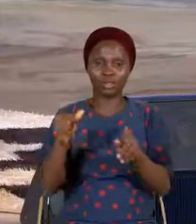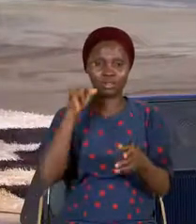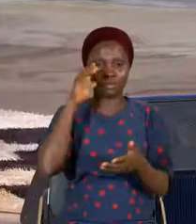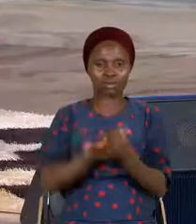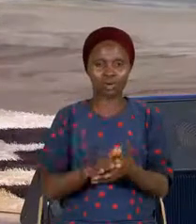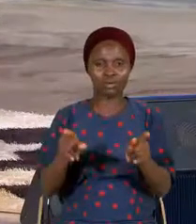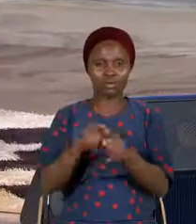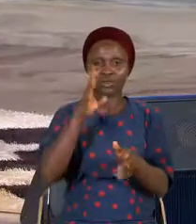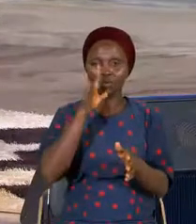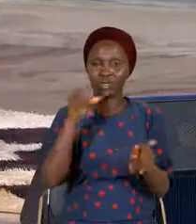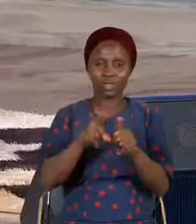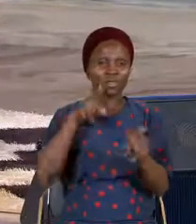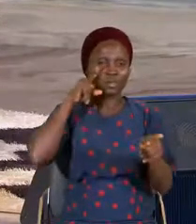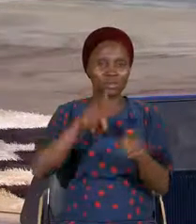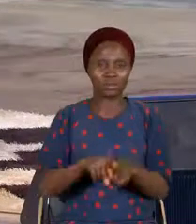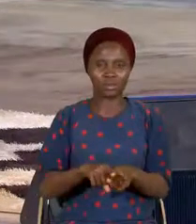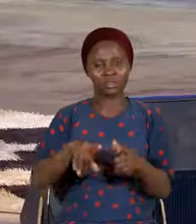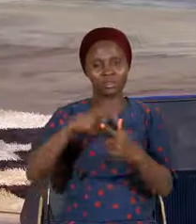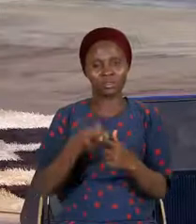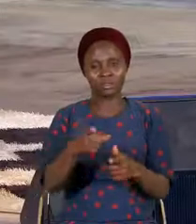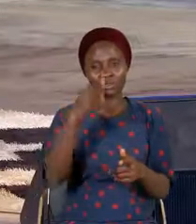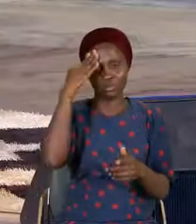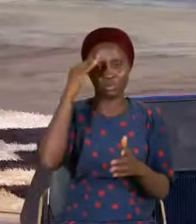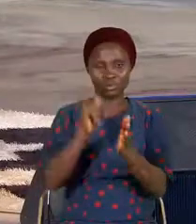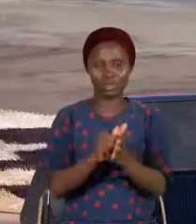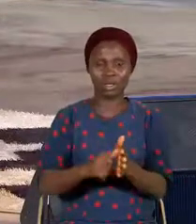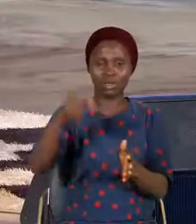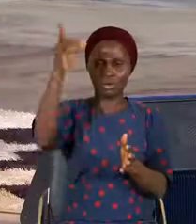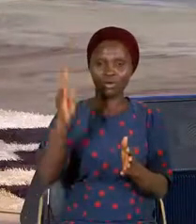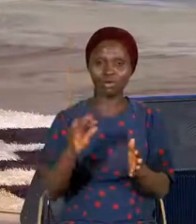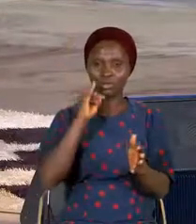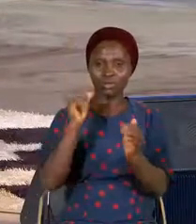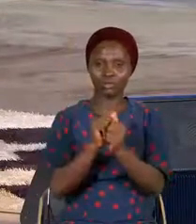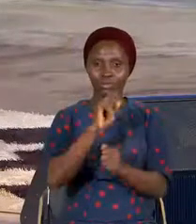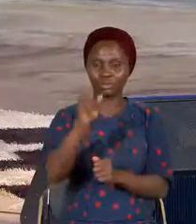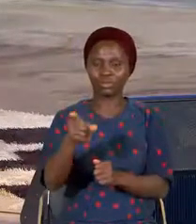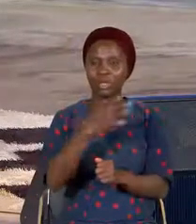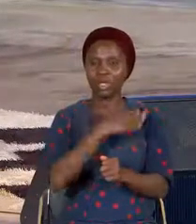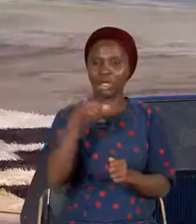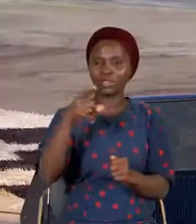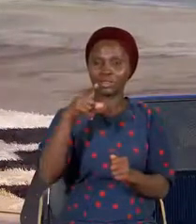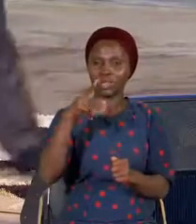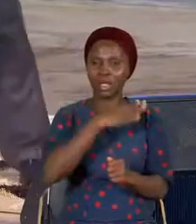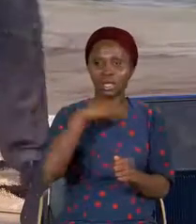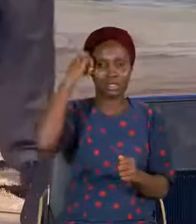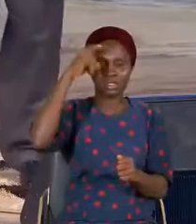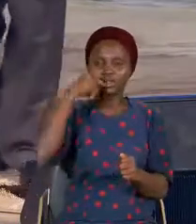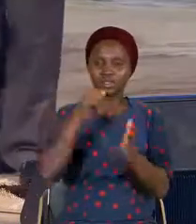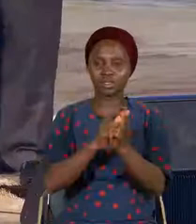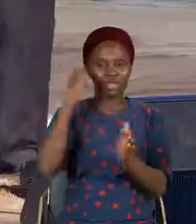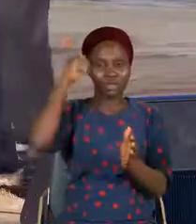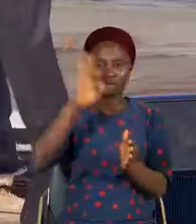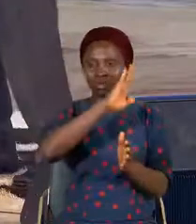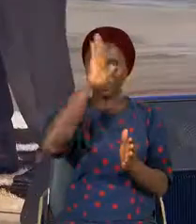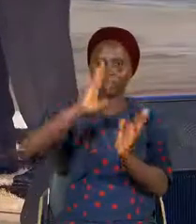que mère, en tant qu'une sœur, maintenant et que vous savez que Dieu est avec vous, et il dit, je